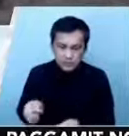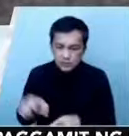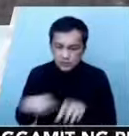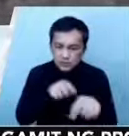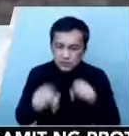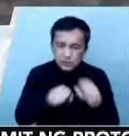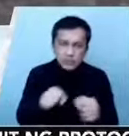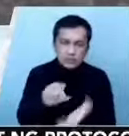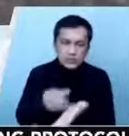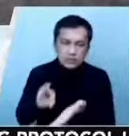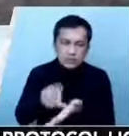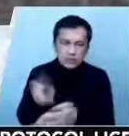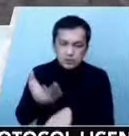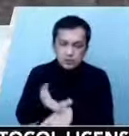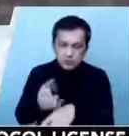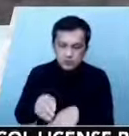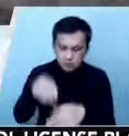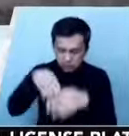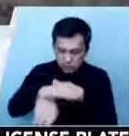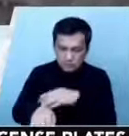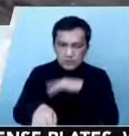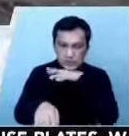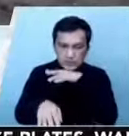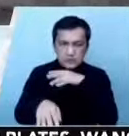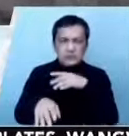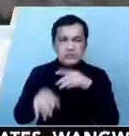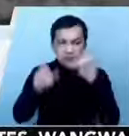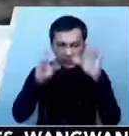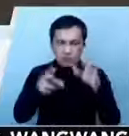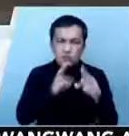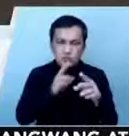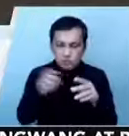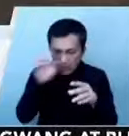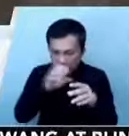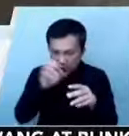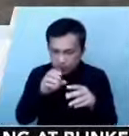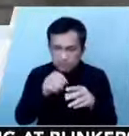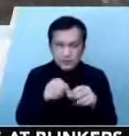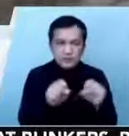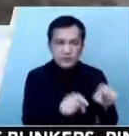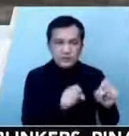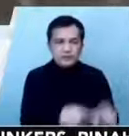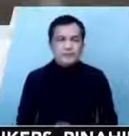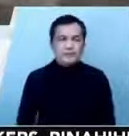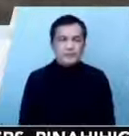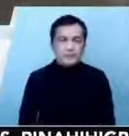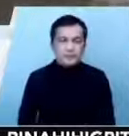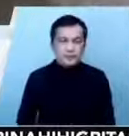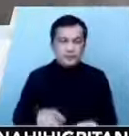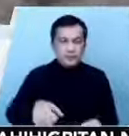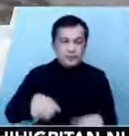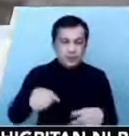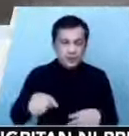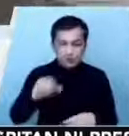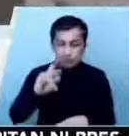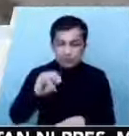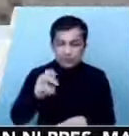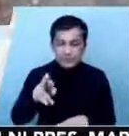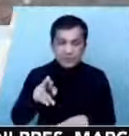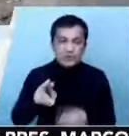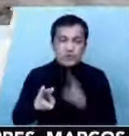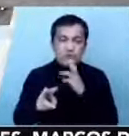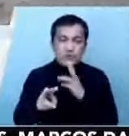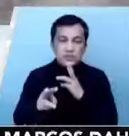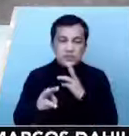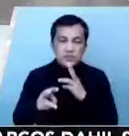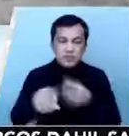umilalim sa marumi at delikadong tubig para maghanap ng mabebenta. Walang laman na container ng tubig lang ang gamit niyang pampalutang.